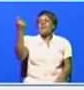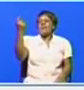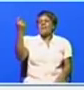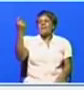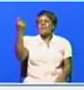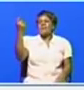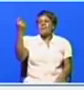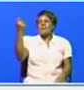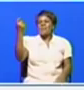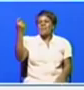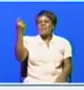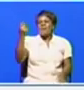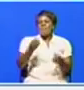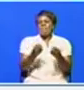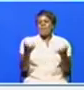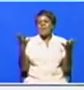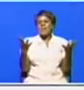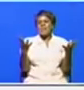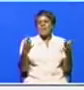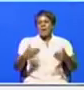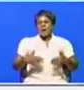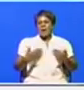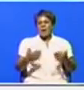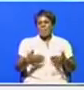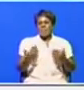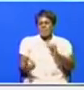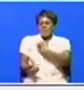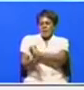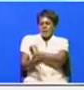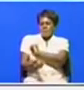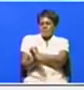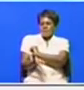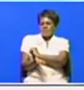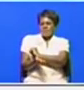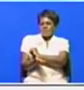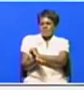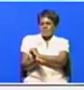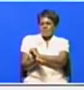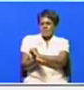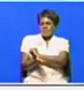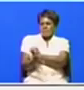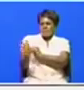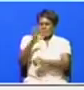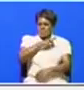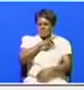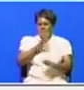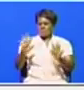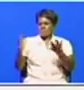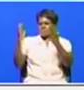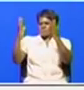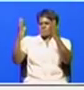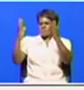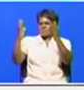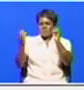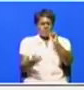Naam. Lakini kuna wengi ambao wanafurahia ule wosia ambao umeutoa, wanasema umewafaa na pia wanakupa pongezi